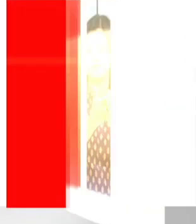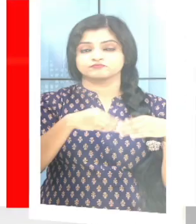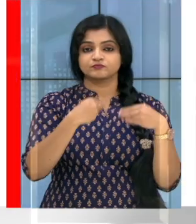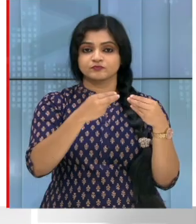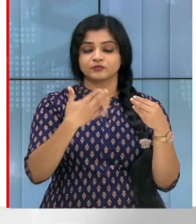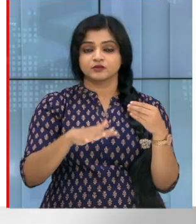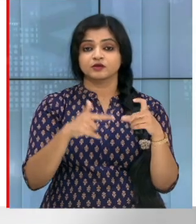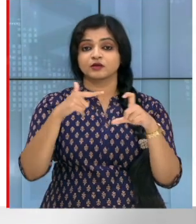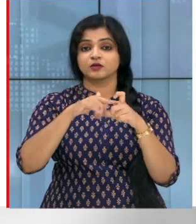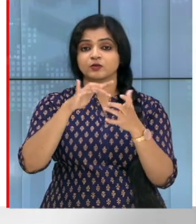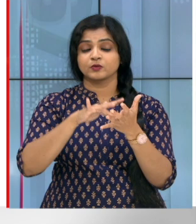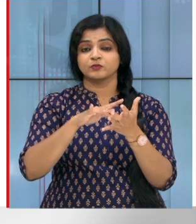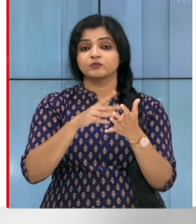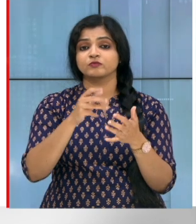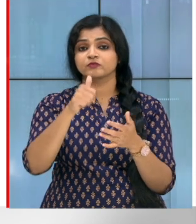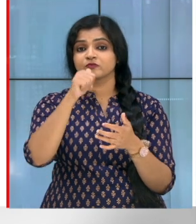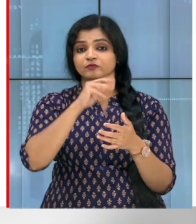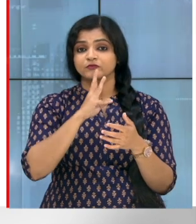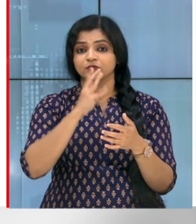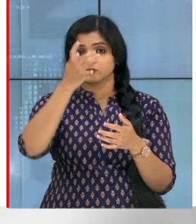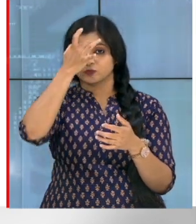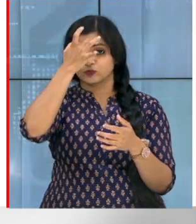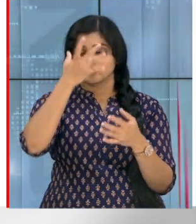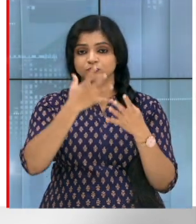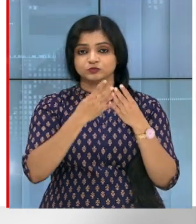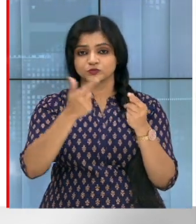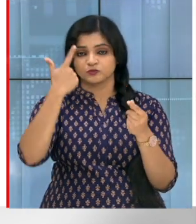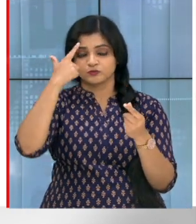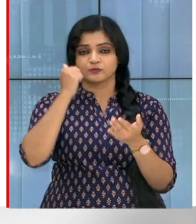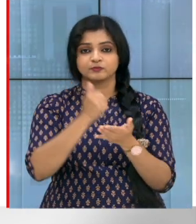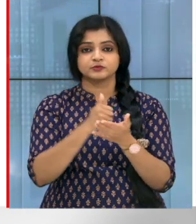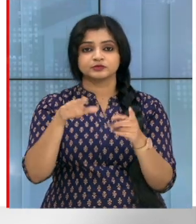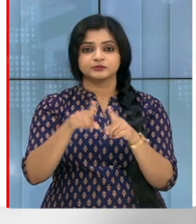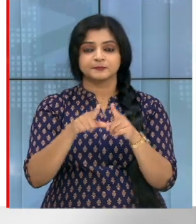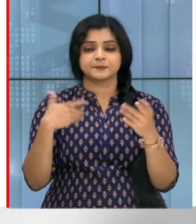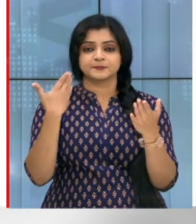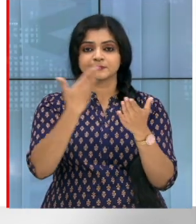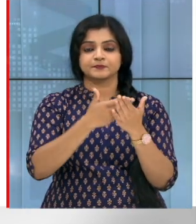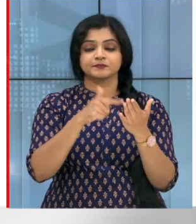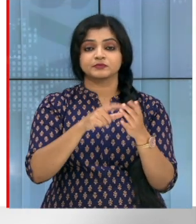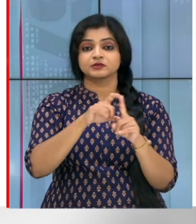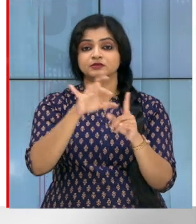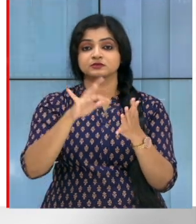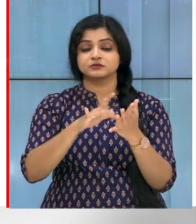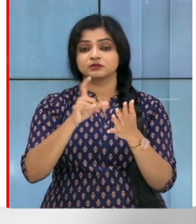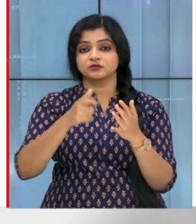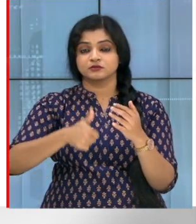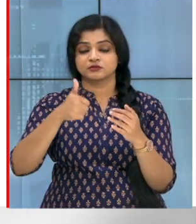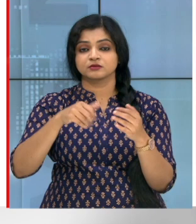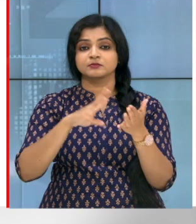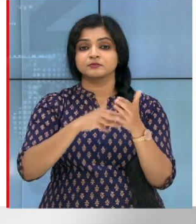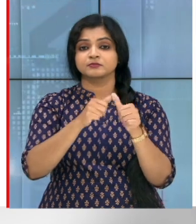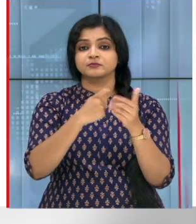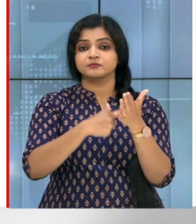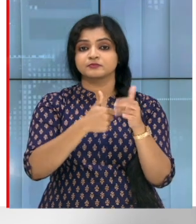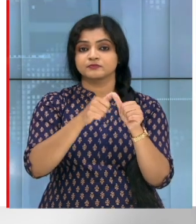കൊച്ചിയിൽ കുടിവെള്ളക്ഷാമത്തിന് പരിഹാരം കാണണം എന്നുള്ളതാണ് അദ്ദേഹത്തിന്റെ ആവശ്യം. ജില്ലാ കളക്ടർ, മരട മുനിസിപ്പൽ സെക്രട്ടറി